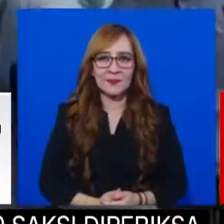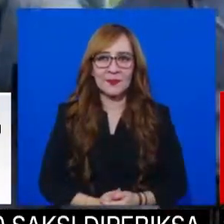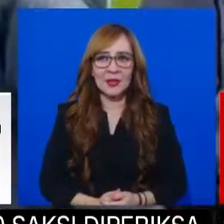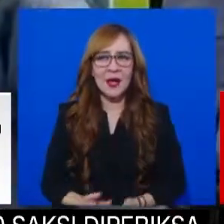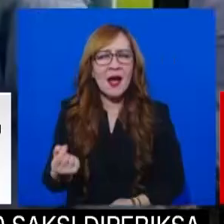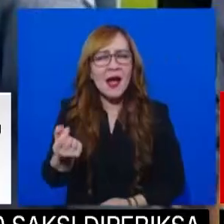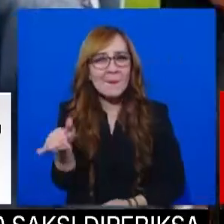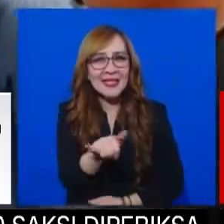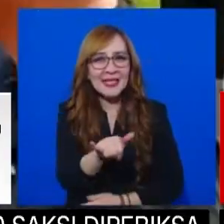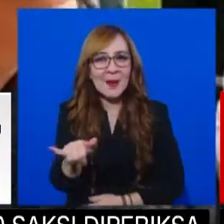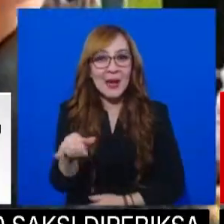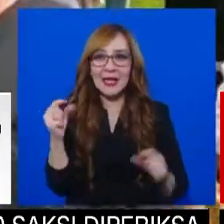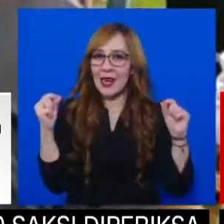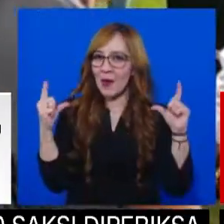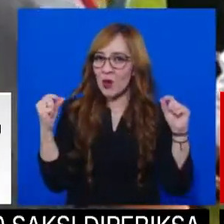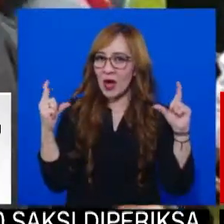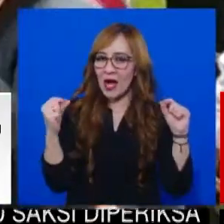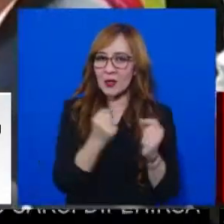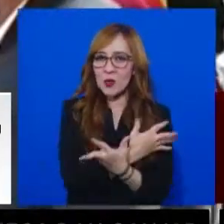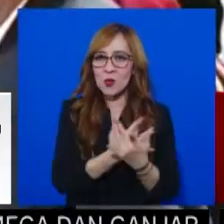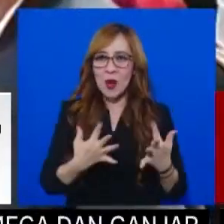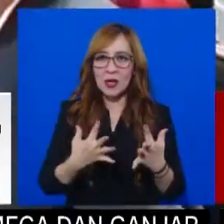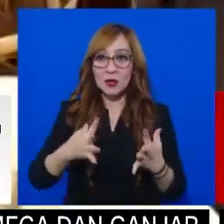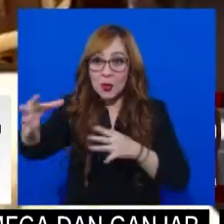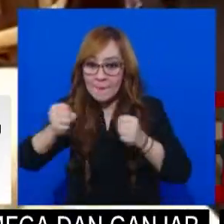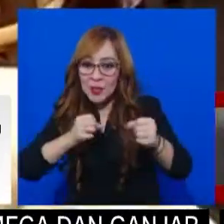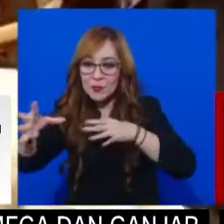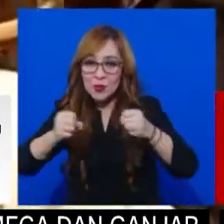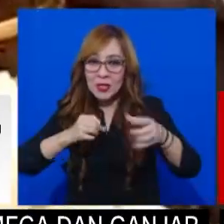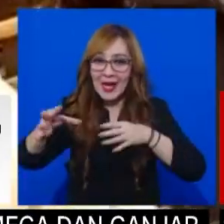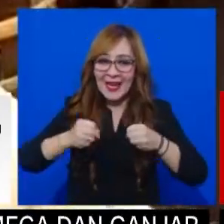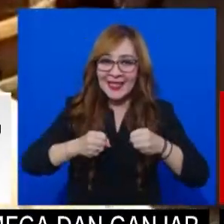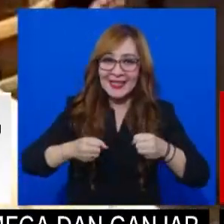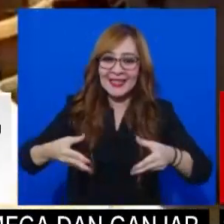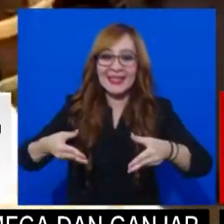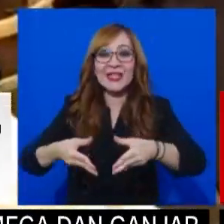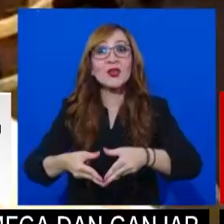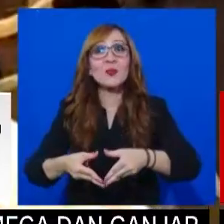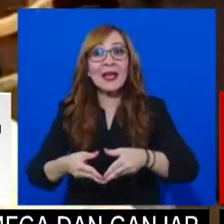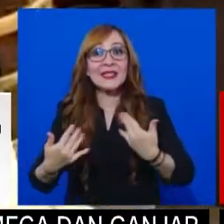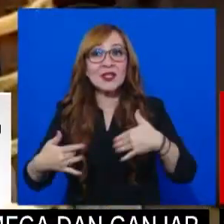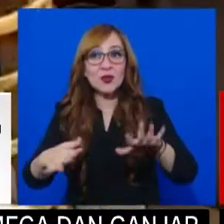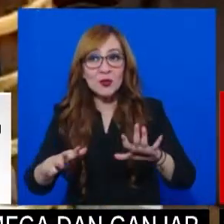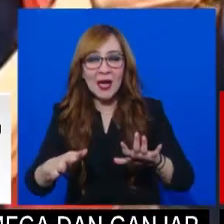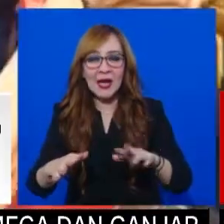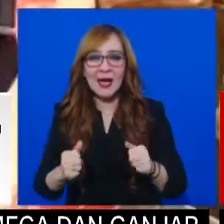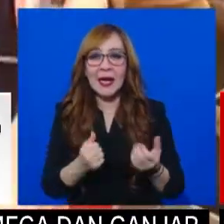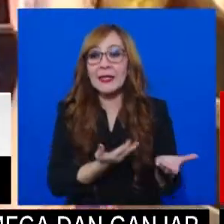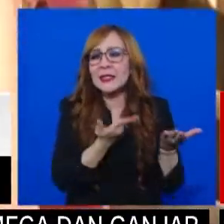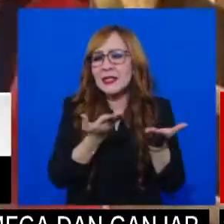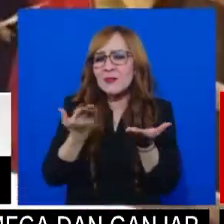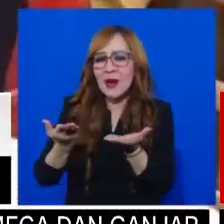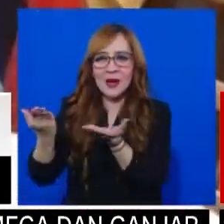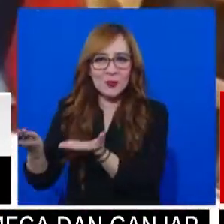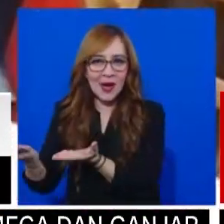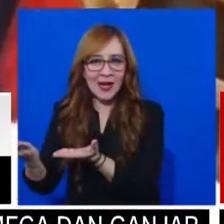Nyaris sama dengan di Lamongan, warga juga memperebutkan gunungan topat atau ketupat usai diarak dari makam Batu Layar menuju pantai Duduk